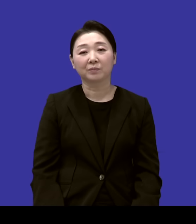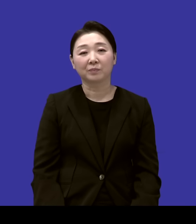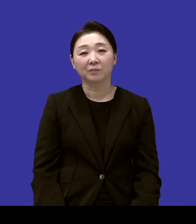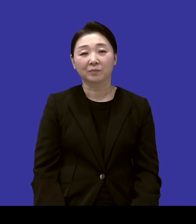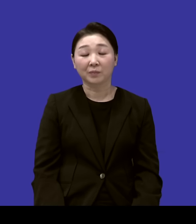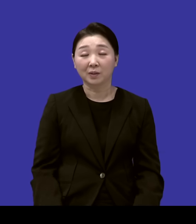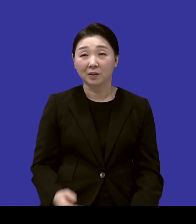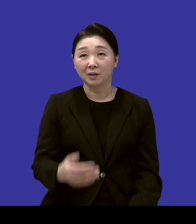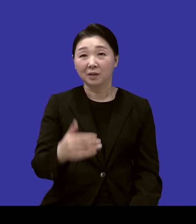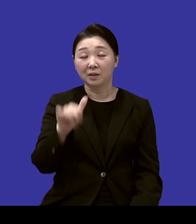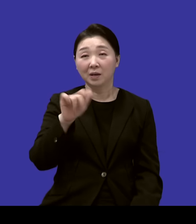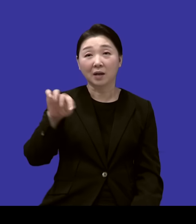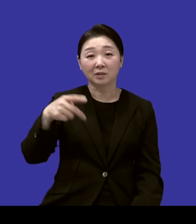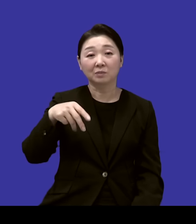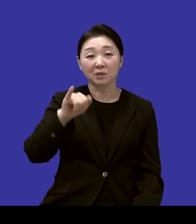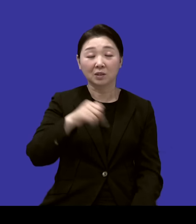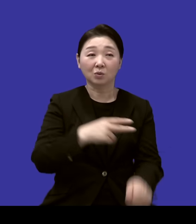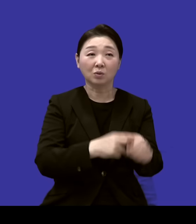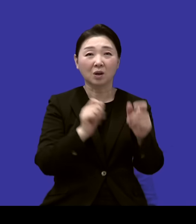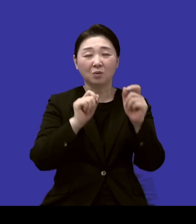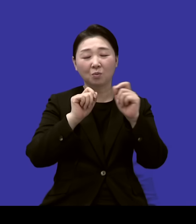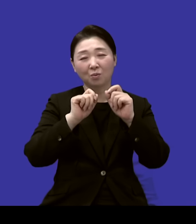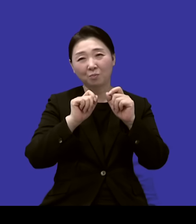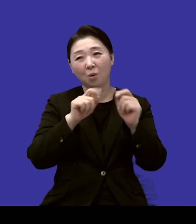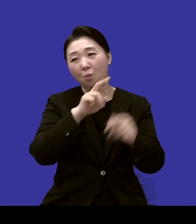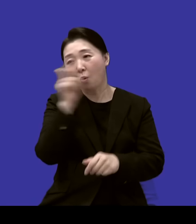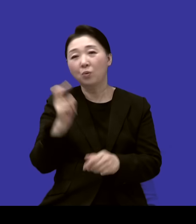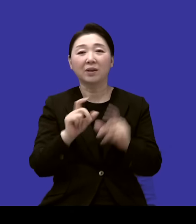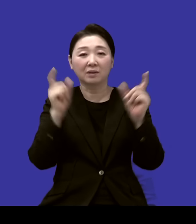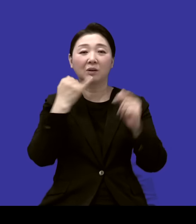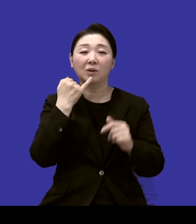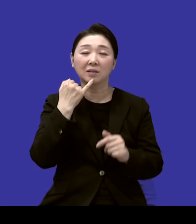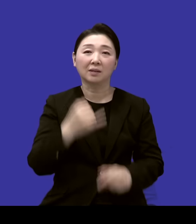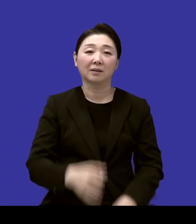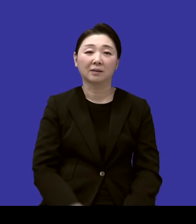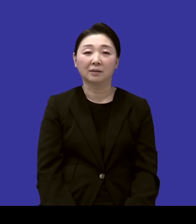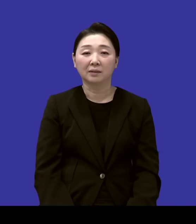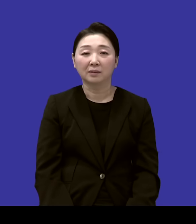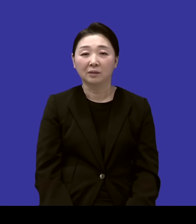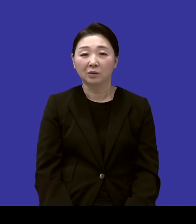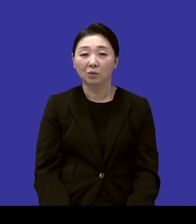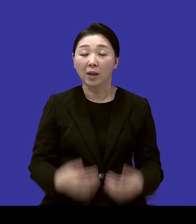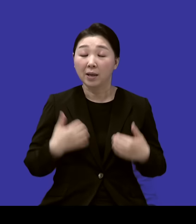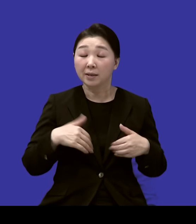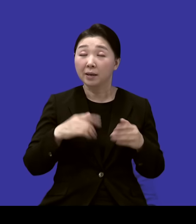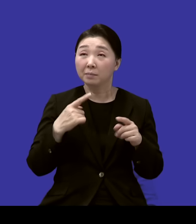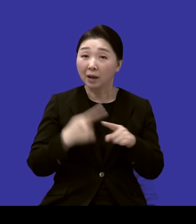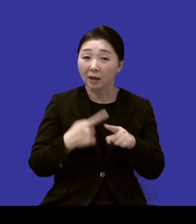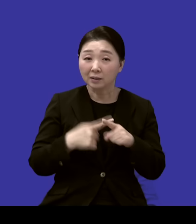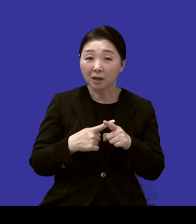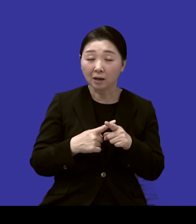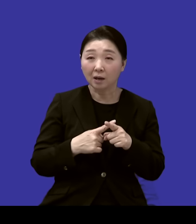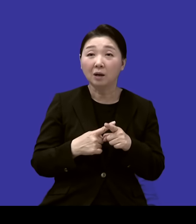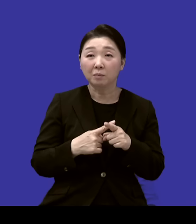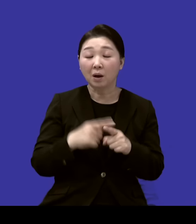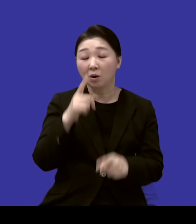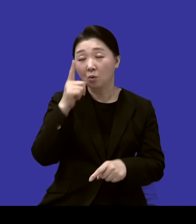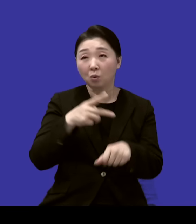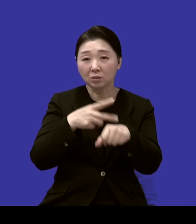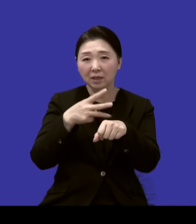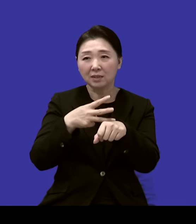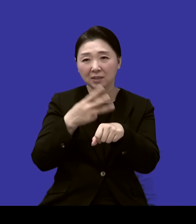학습지 교사가 사실 오후에 일어나도 되거든요. 예. 아이들 방과 후 수업을 그렇죠. 가니까. 그래서 제가 게임하다가 오전 늦게 일어나고 심지어 오후 3시에 일어나서 막